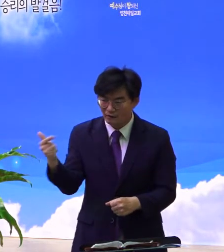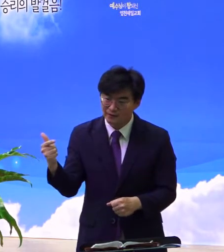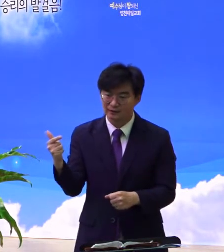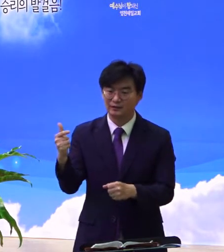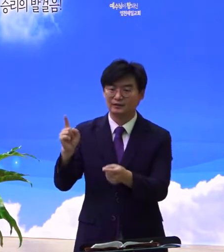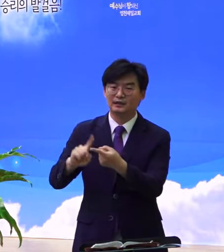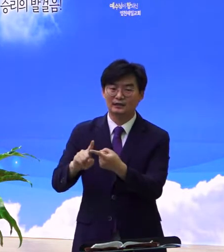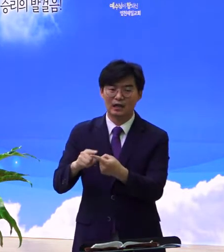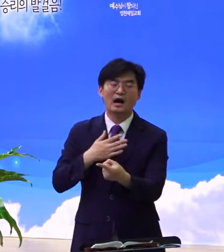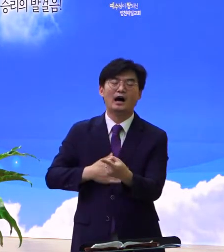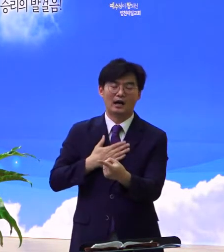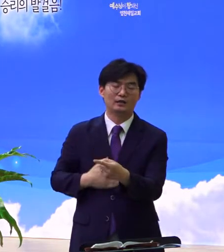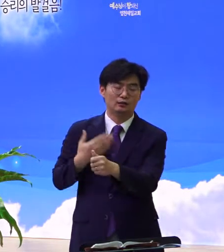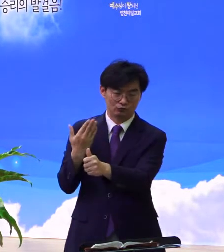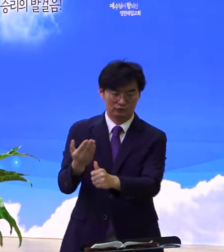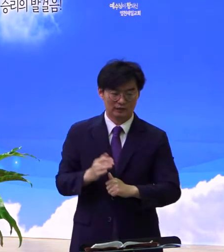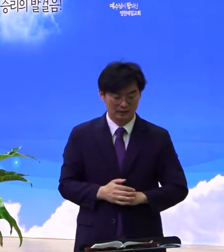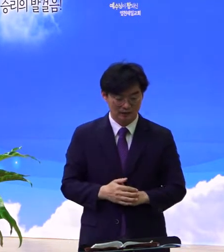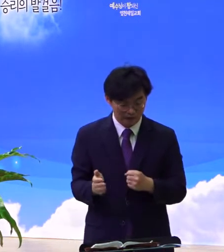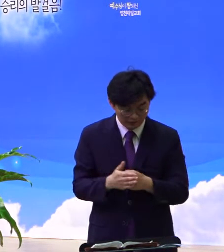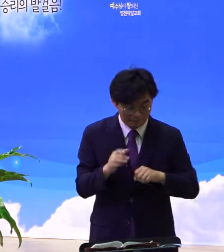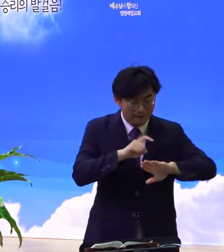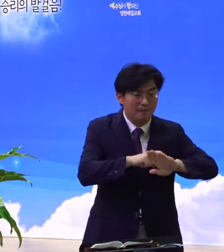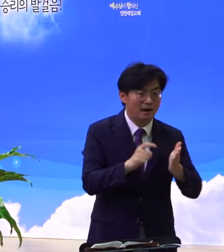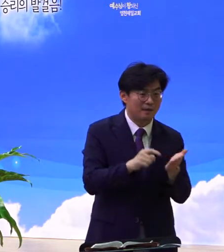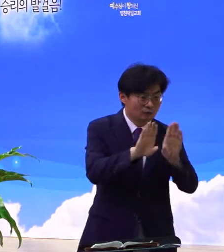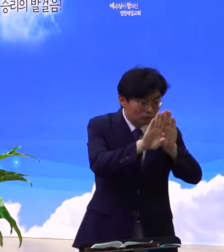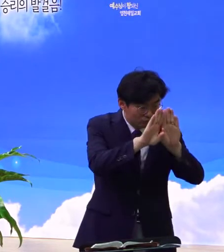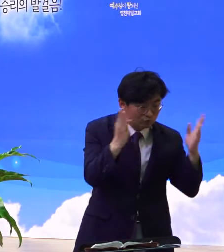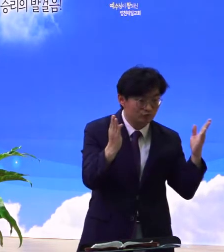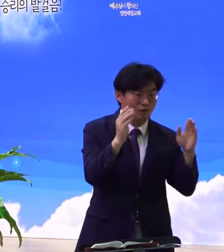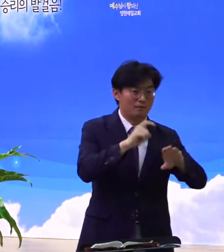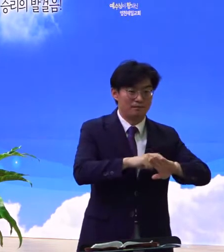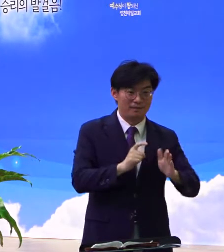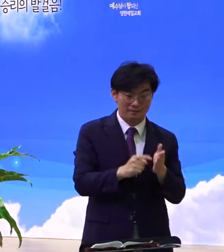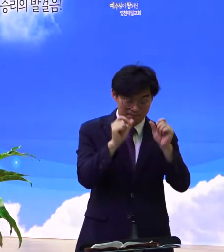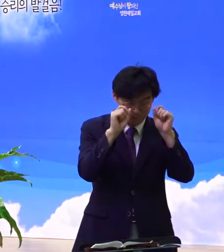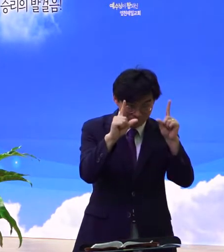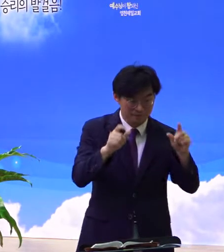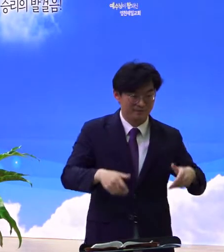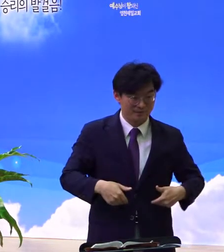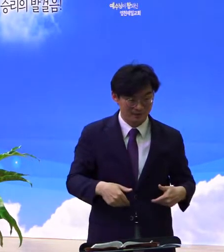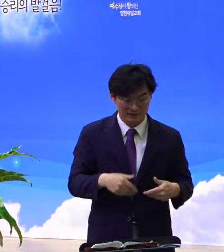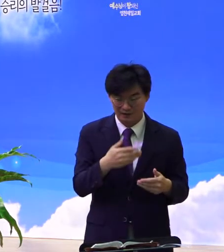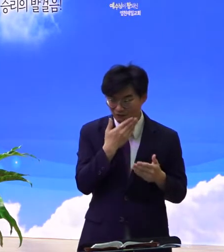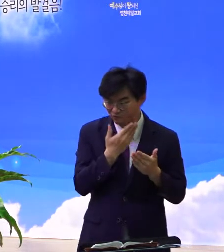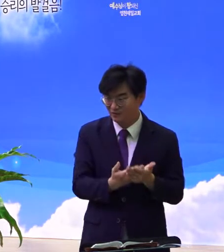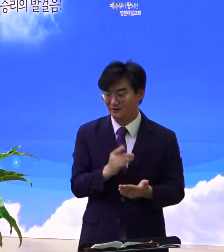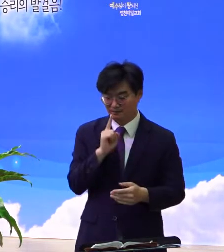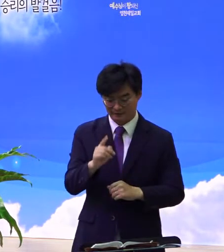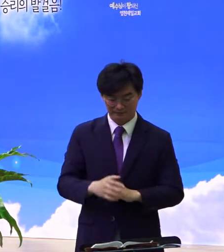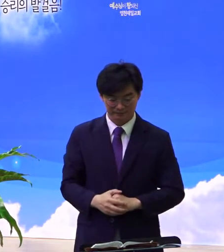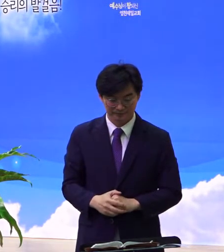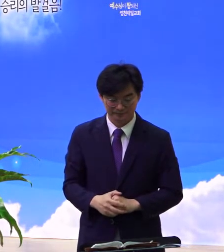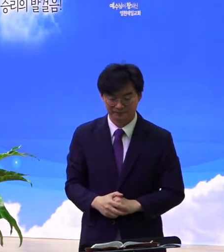것인지를 알게 된다고 바로 정말 간절하게 호소하면서 기도했습니다.